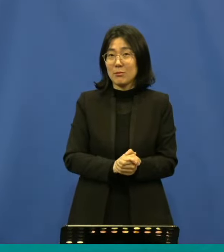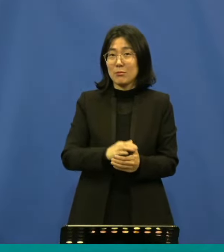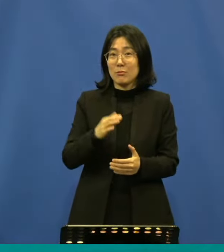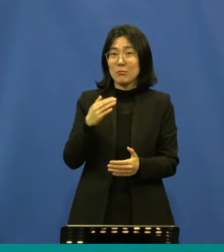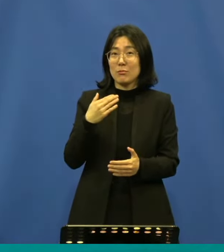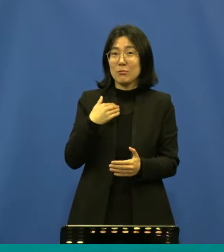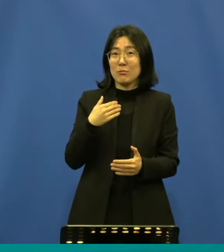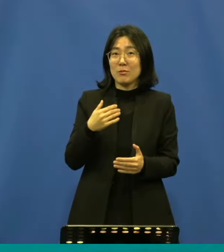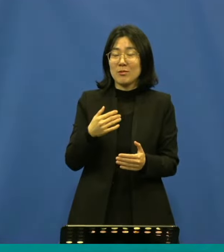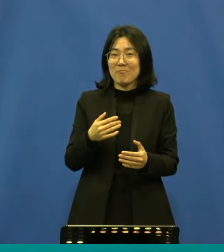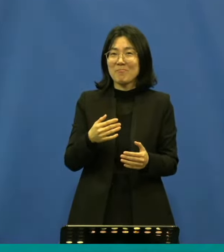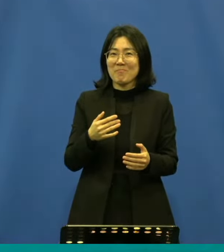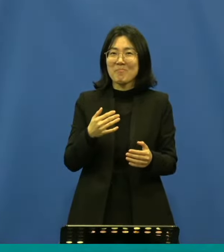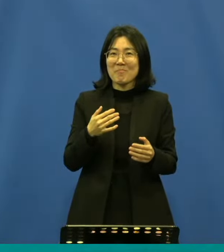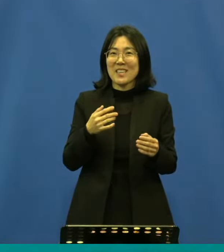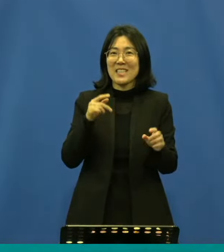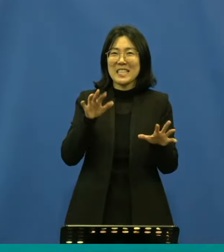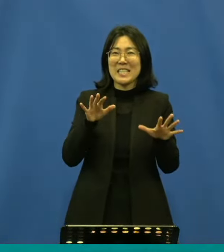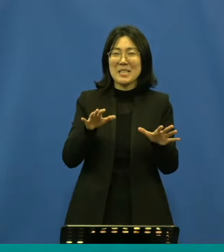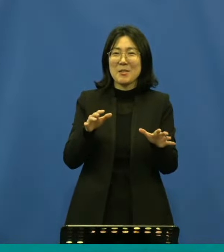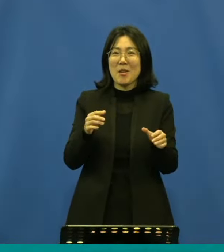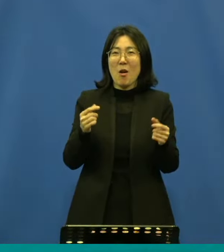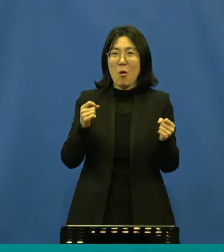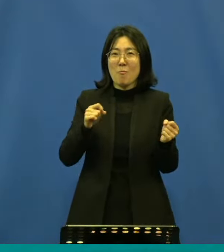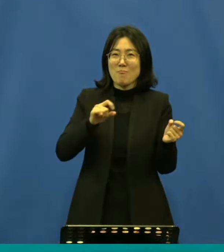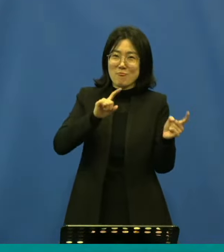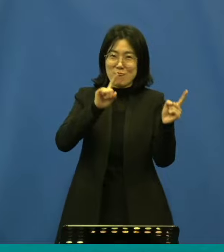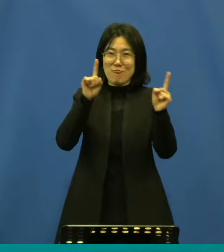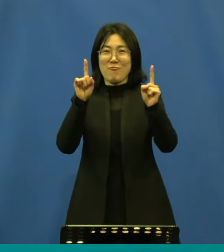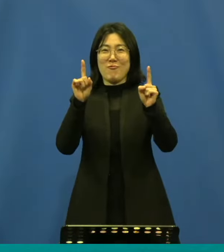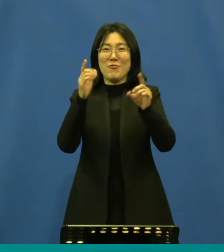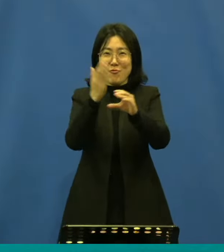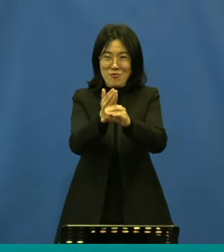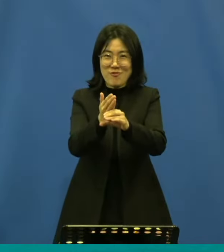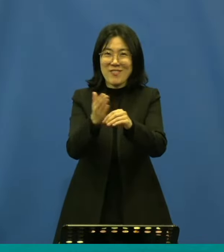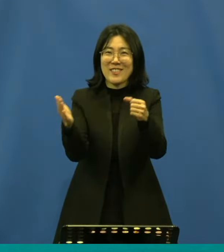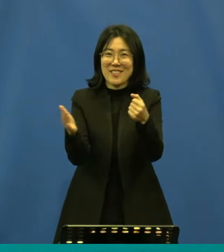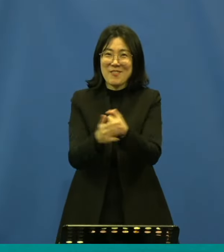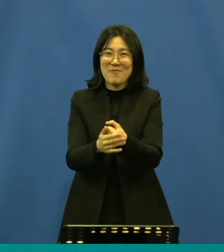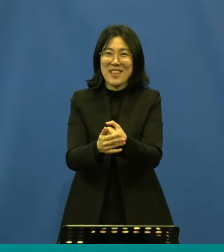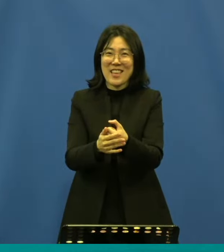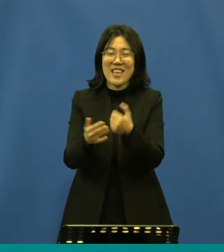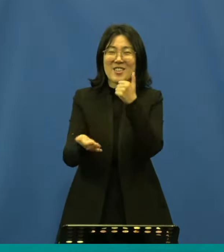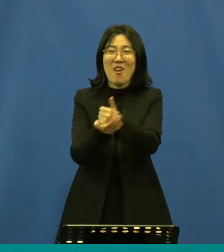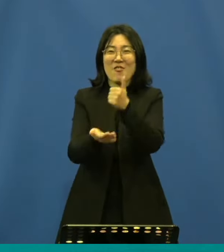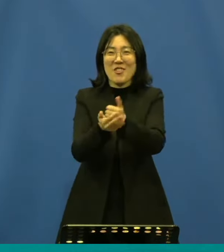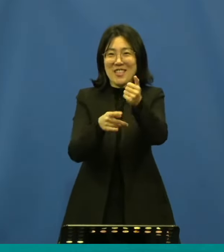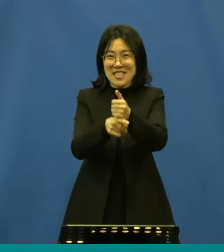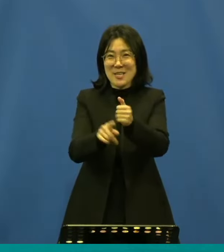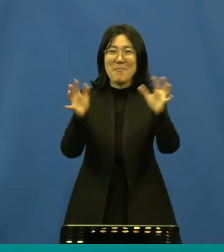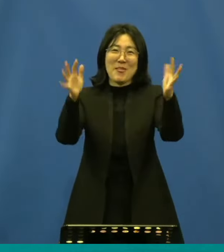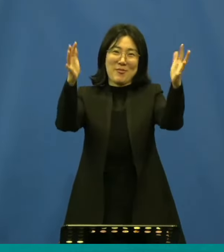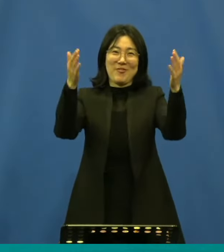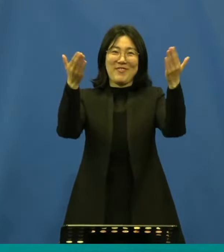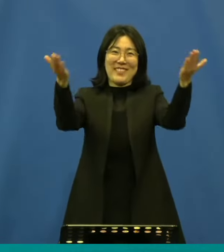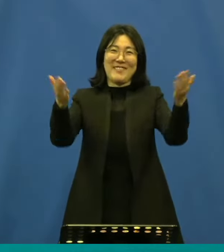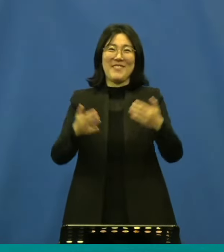3040 세대들이 지금 일어나고 있는데 격려의 박수 한번 치겠습니다. 고맙습니다.